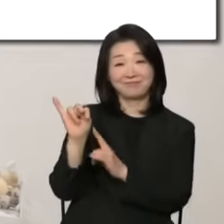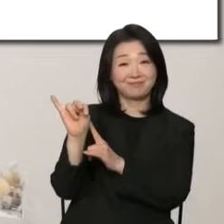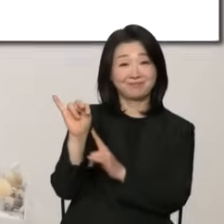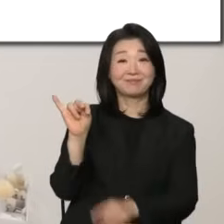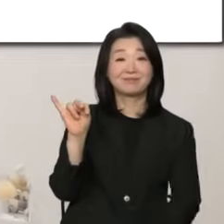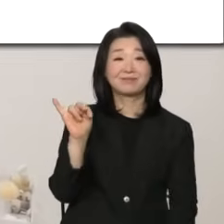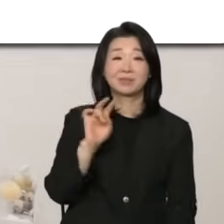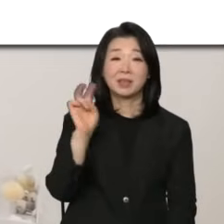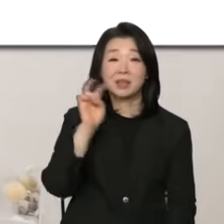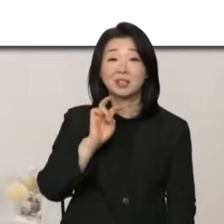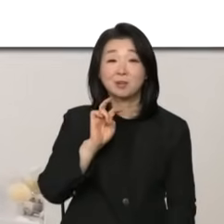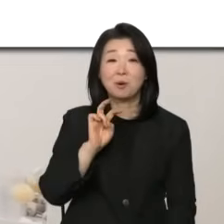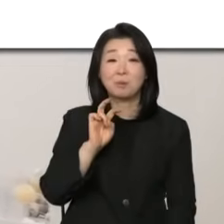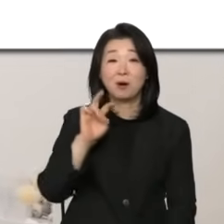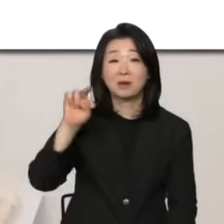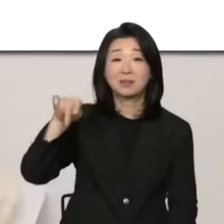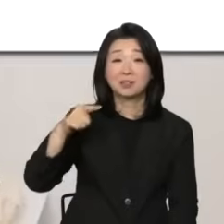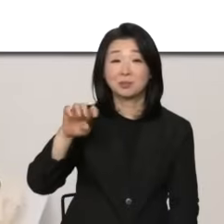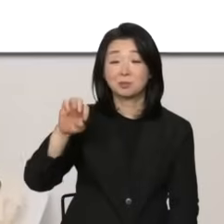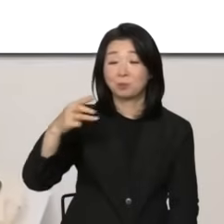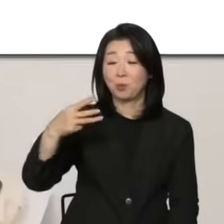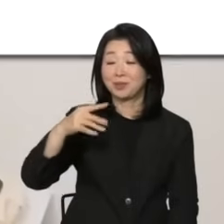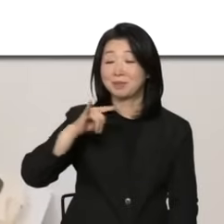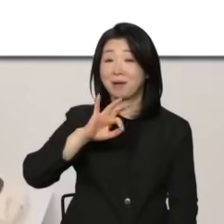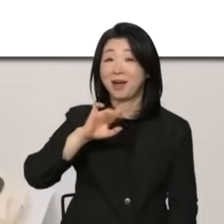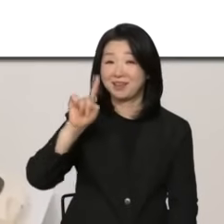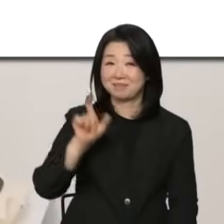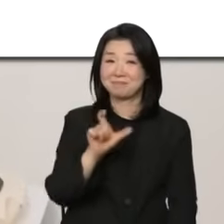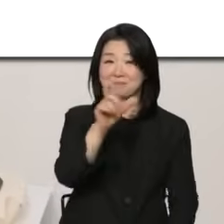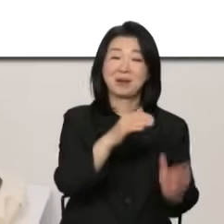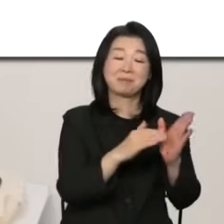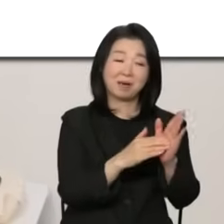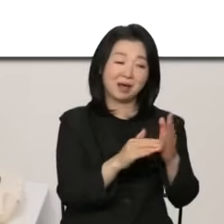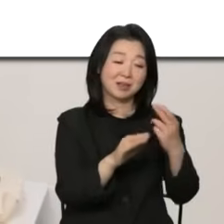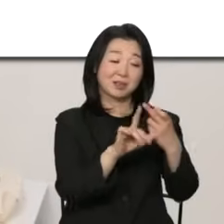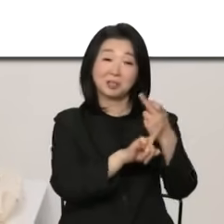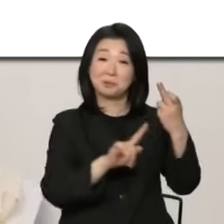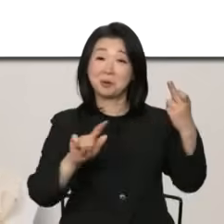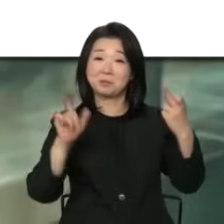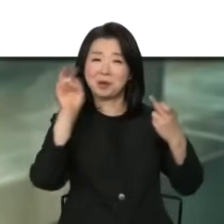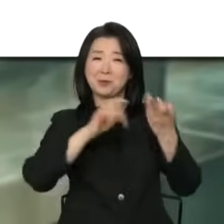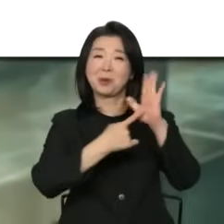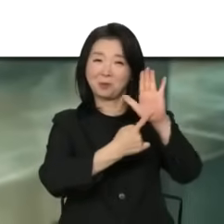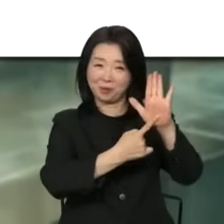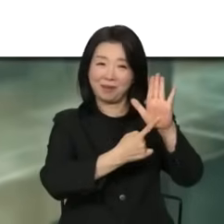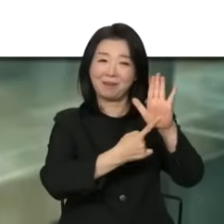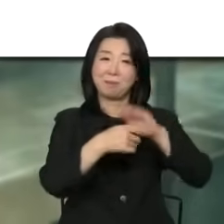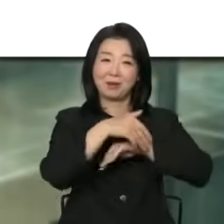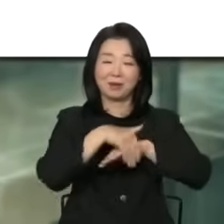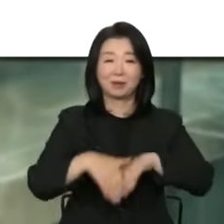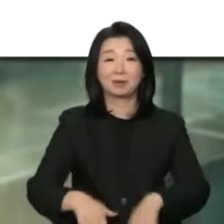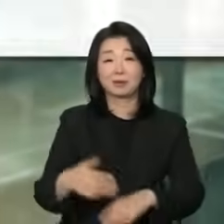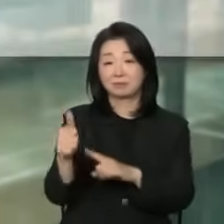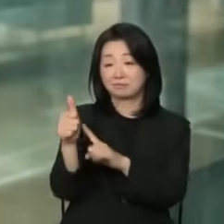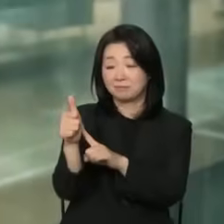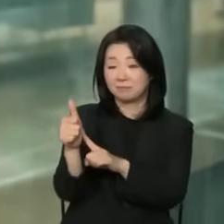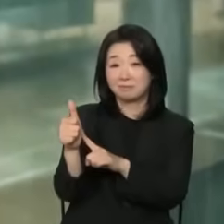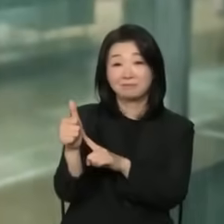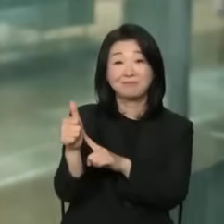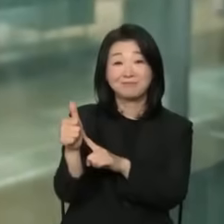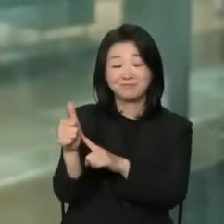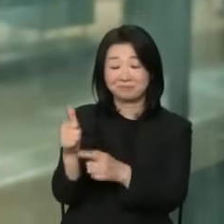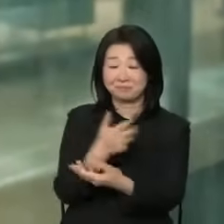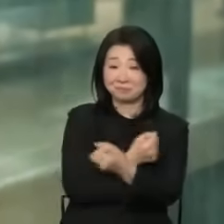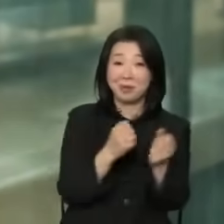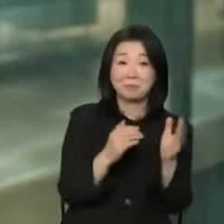인스타그램에 음원 플랫폼인 스포티파이를 태그하고 다음 달 15일 노래를 공개할 거라고 밝혔습니다. 린가드 영입 이후